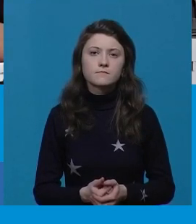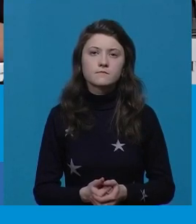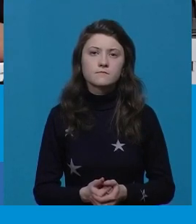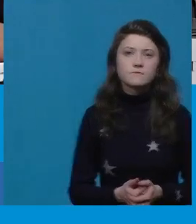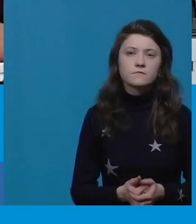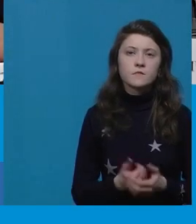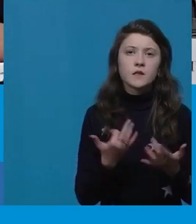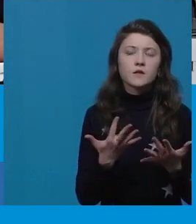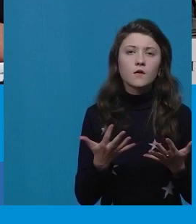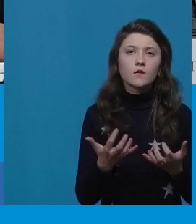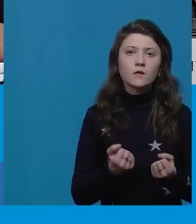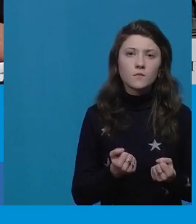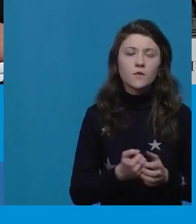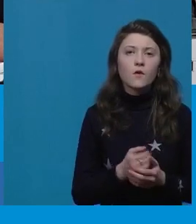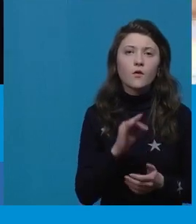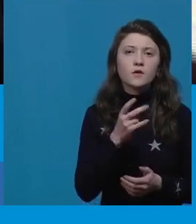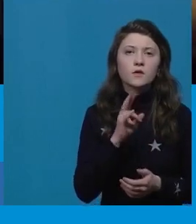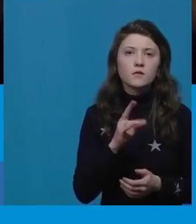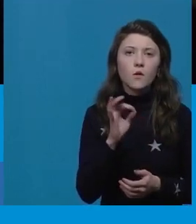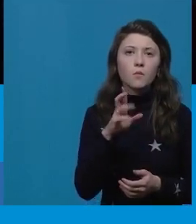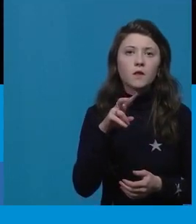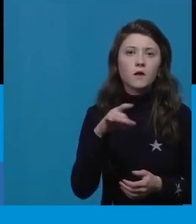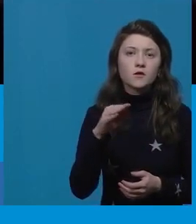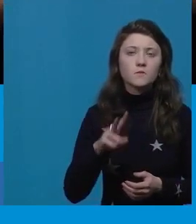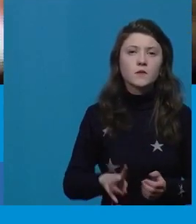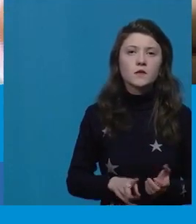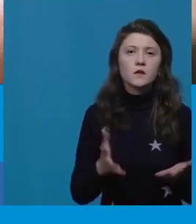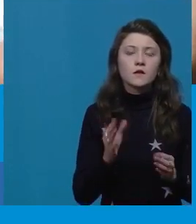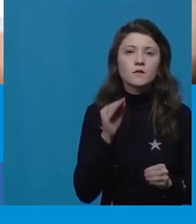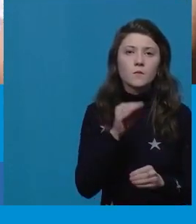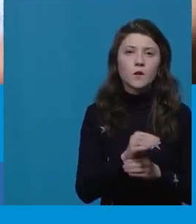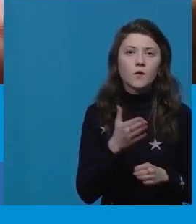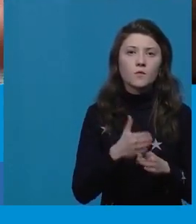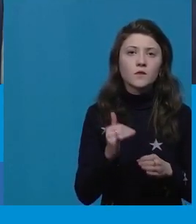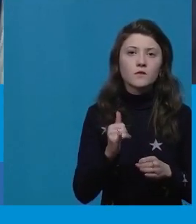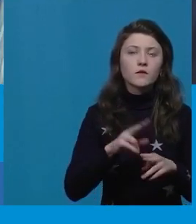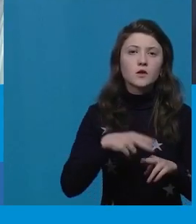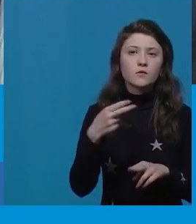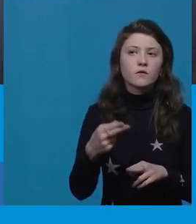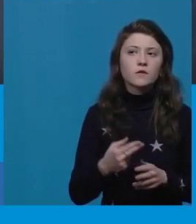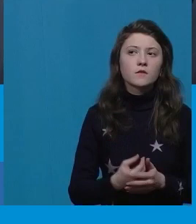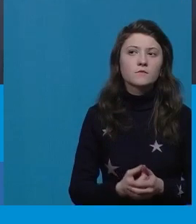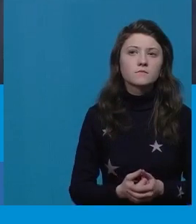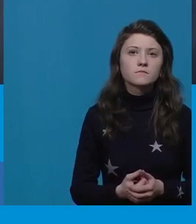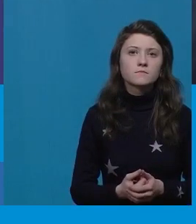Скільки отримує очільник Житомирської облдержадміністрації? Які надбавки, компенсації та відшкодування?